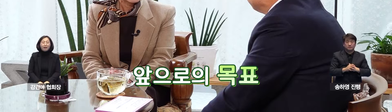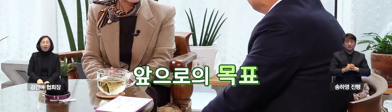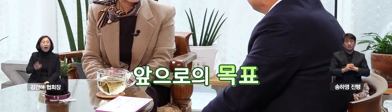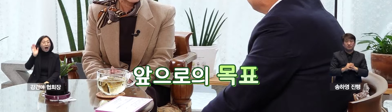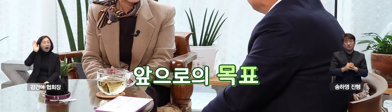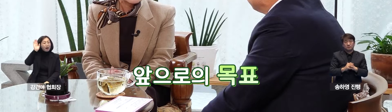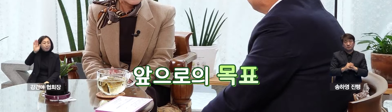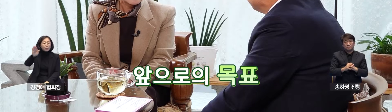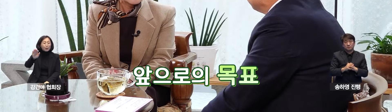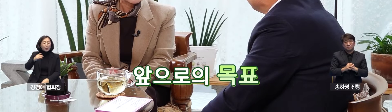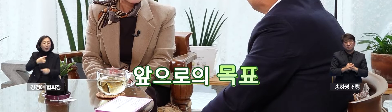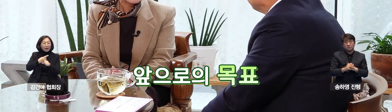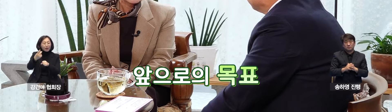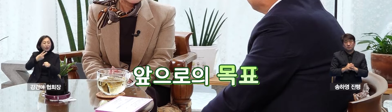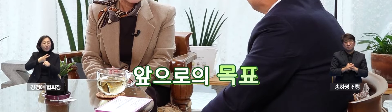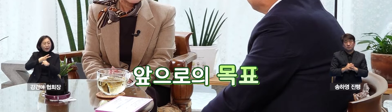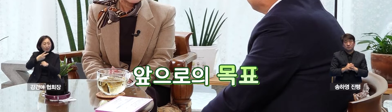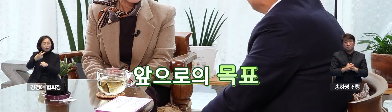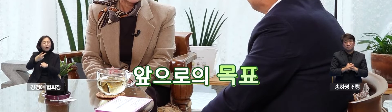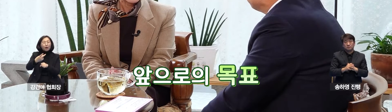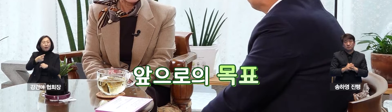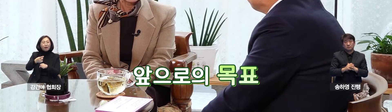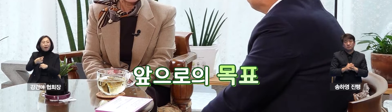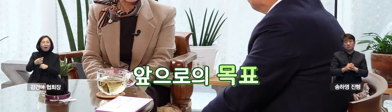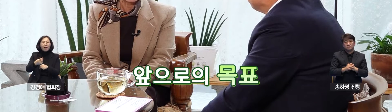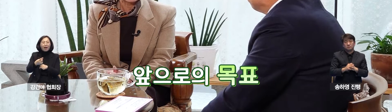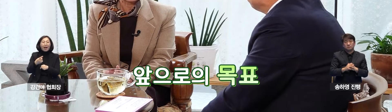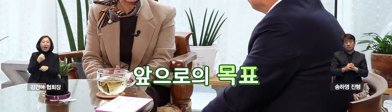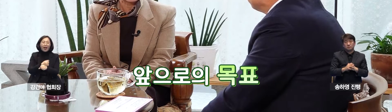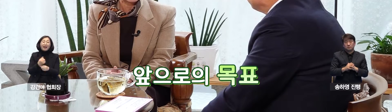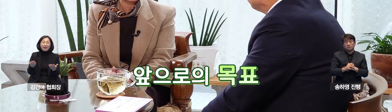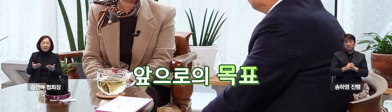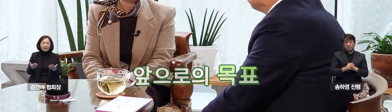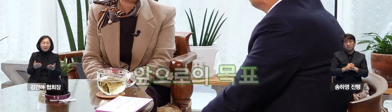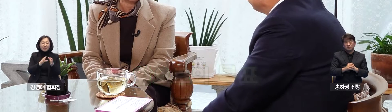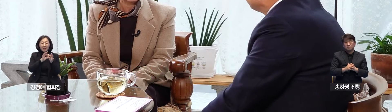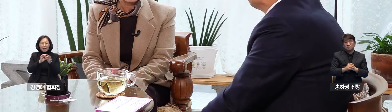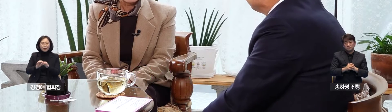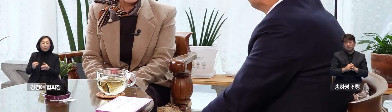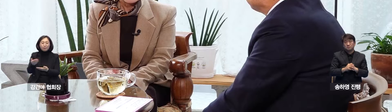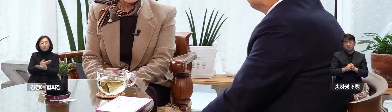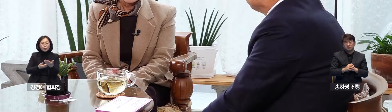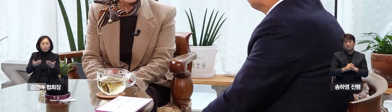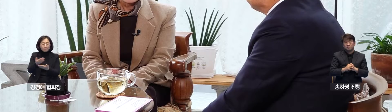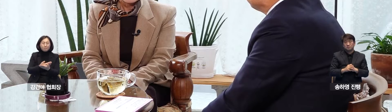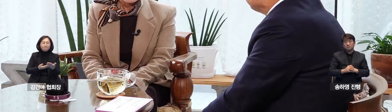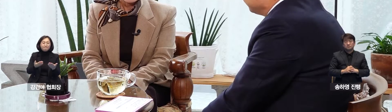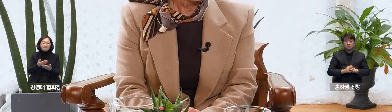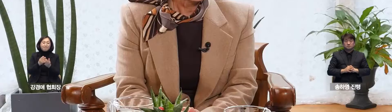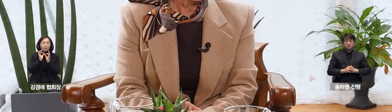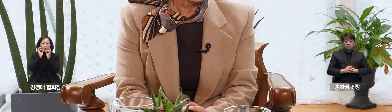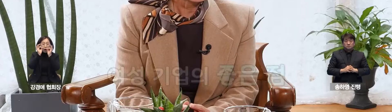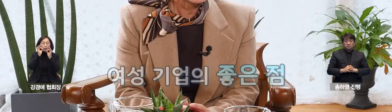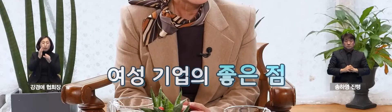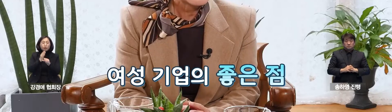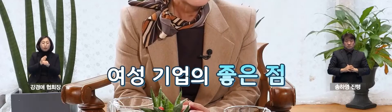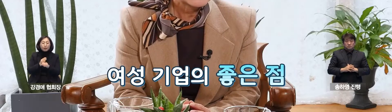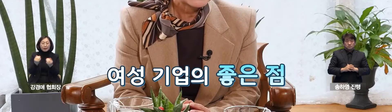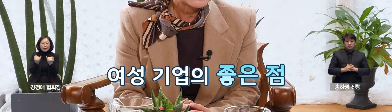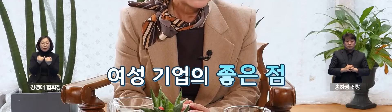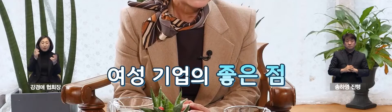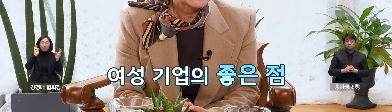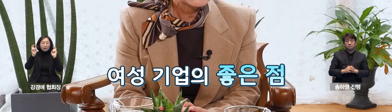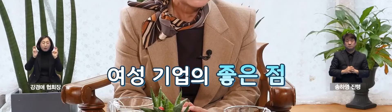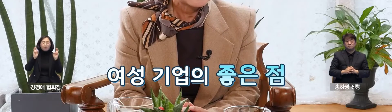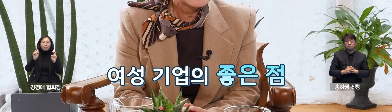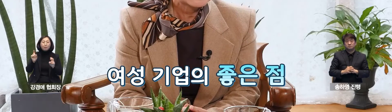나아갈 내년이나 이렇게 여성 계획 중이고 계속 주단. 교류는 하고 있고요. 사실 여성 기업이라는